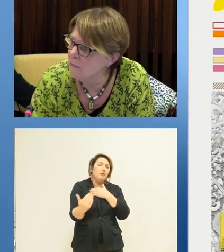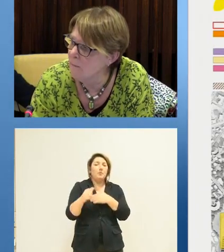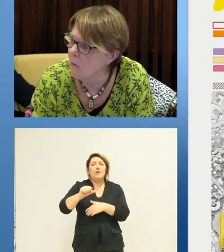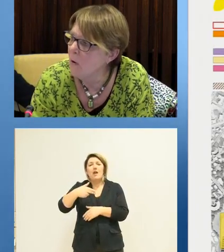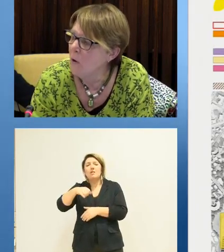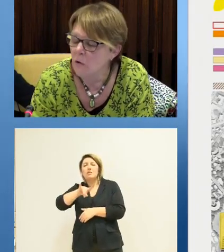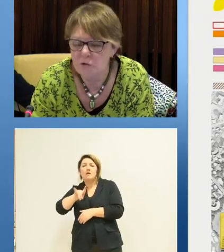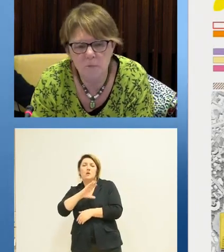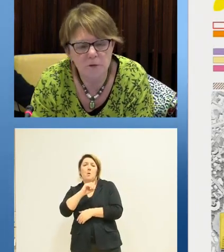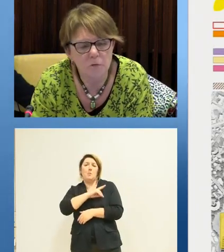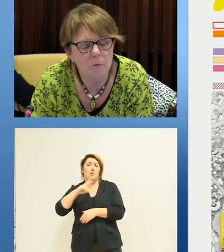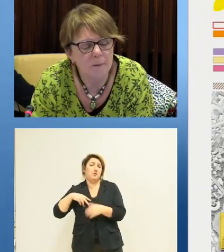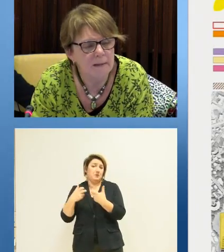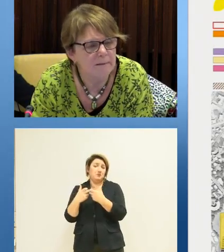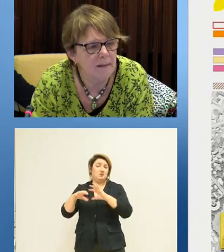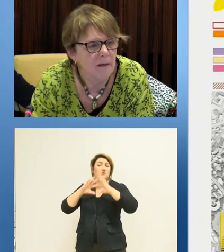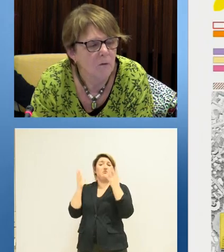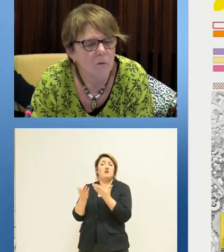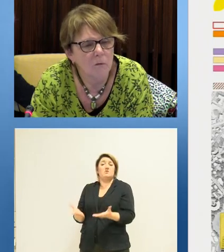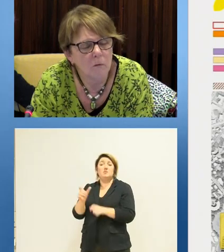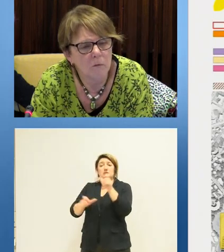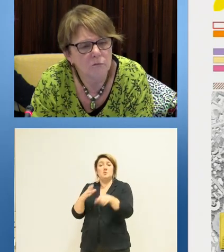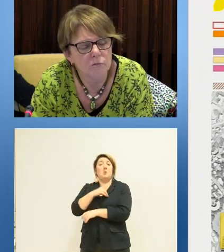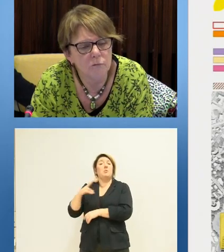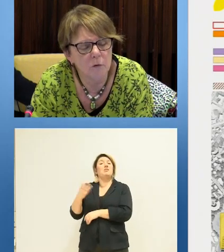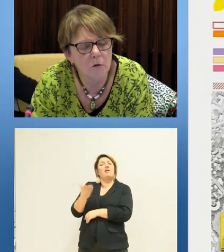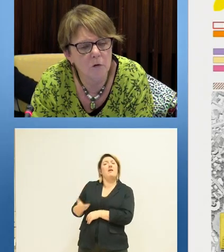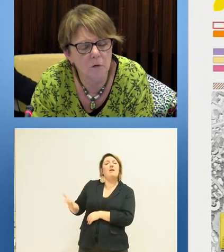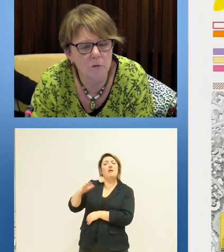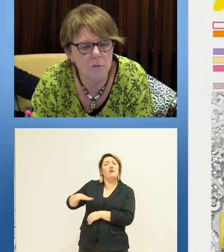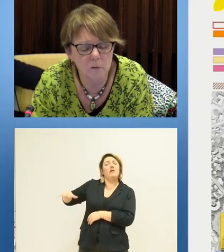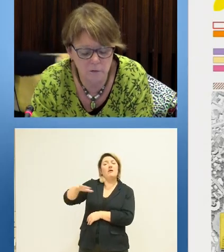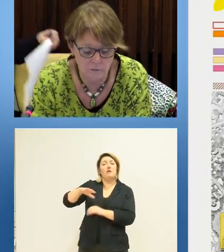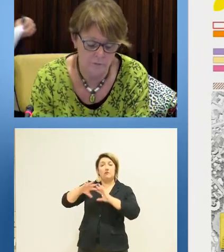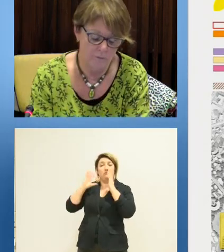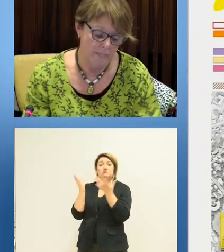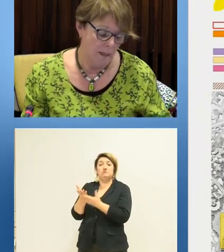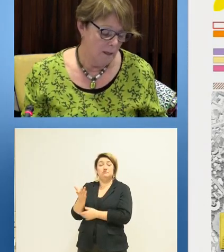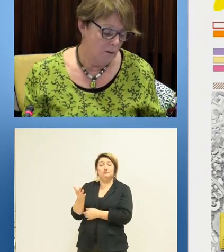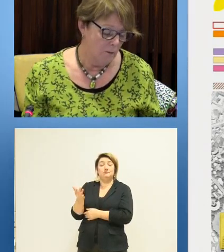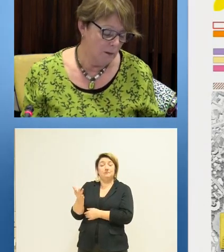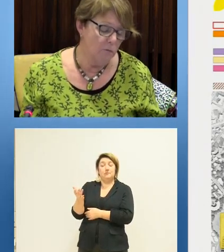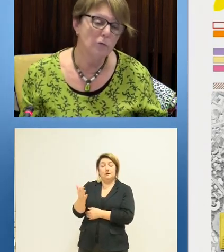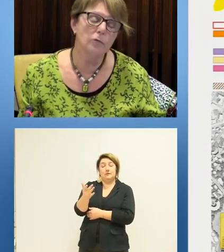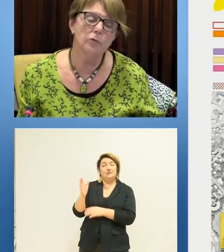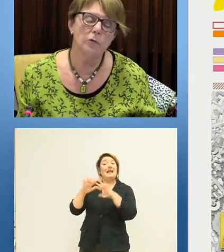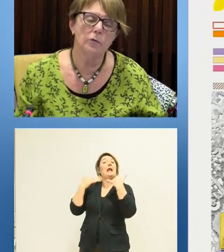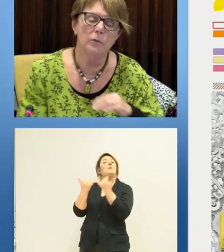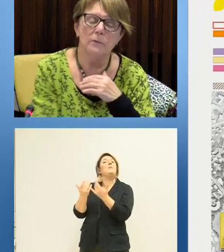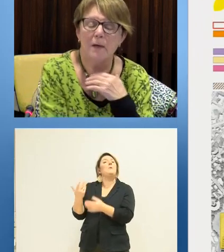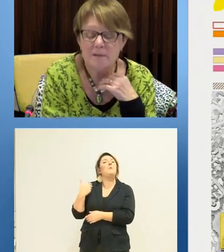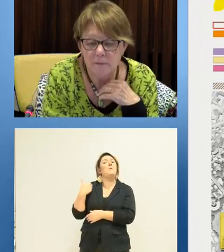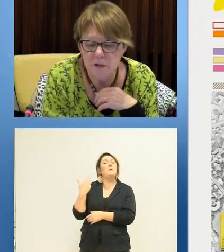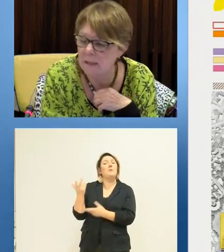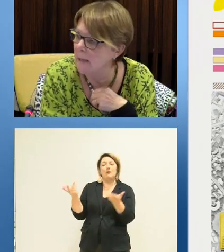actuellement l'ensemble des coûts de propriété ont tu leurs leur réunion de